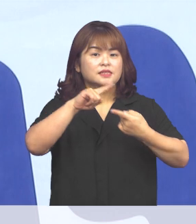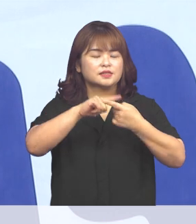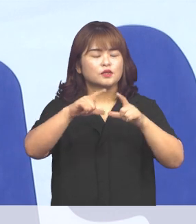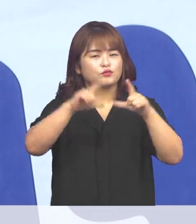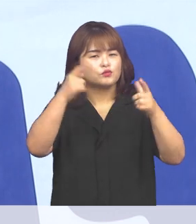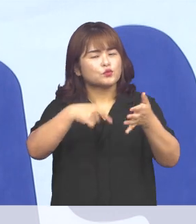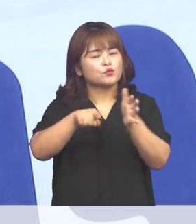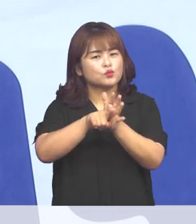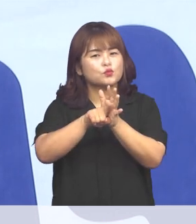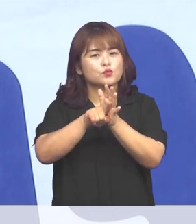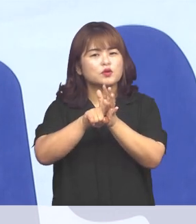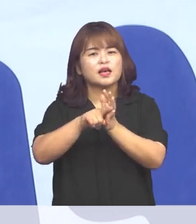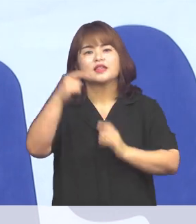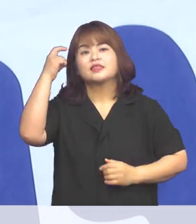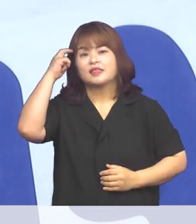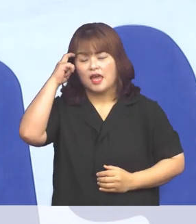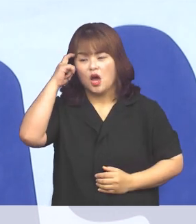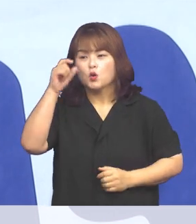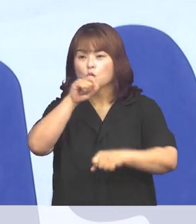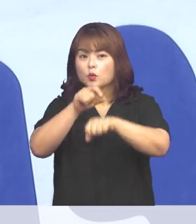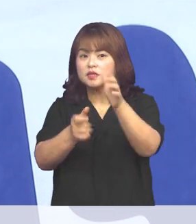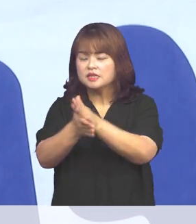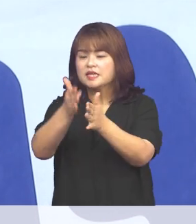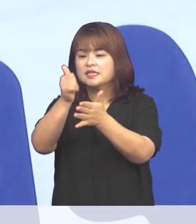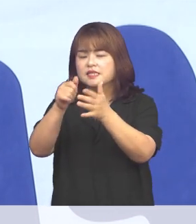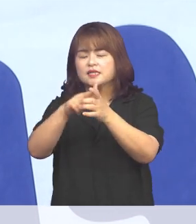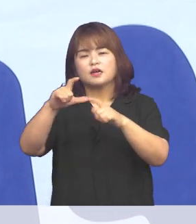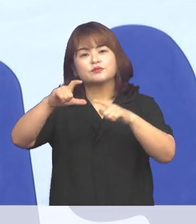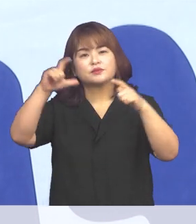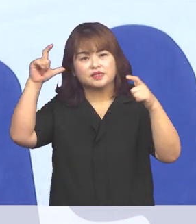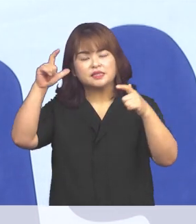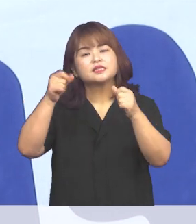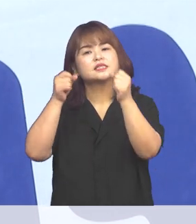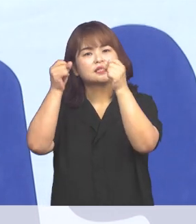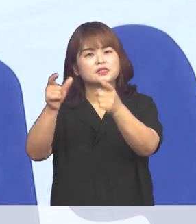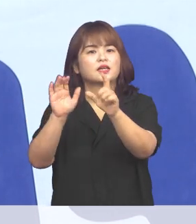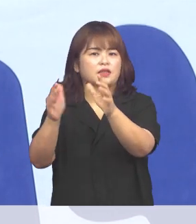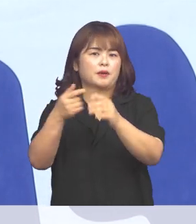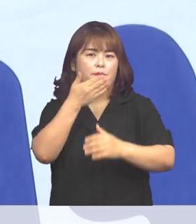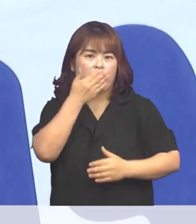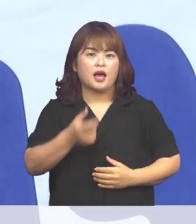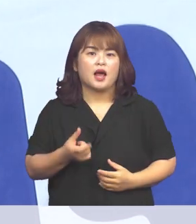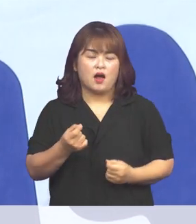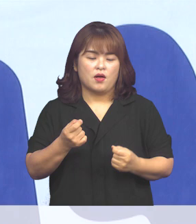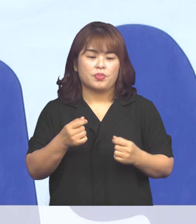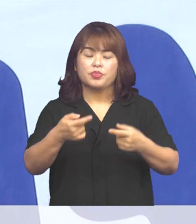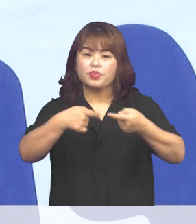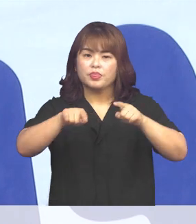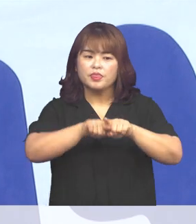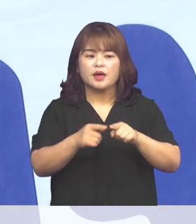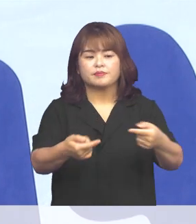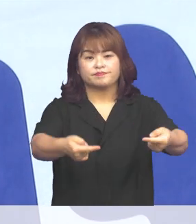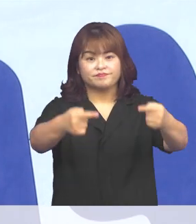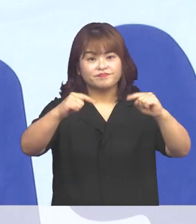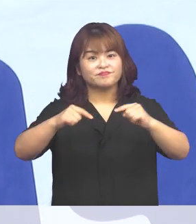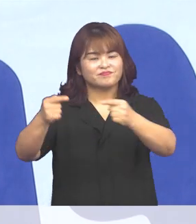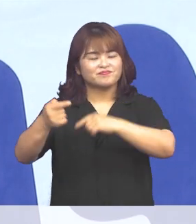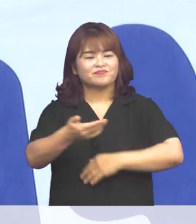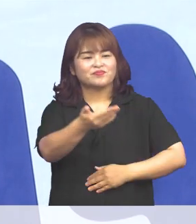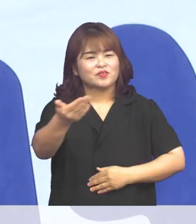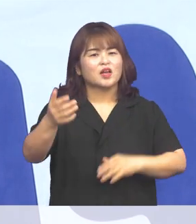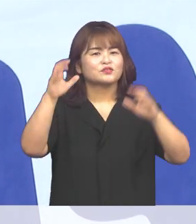걸로 생각을 하고 또 우리 용인특례시를 널리 알려줄 걸로 생각을 합니다. 이 자리에 함께 해주신